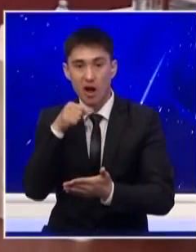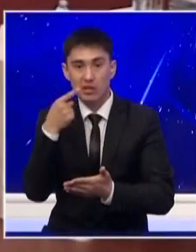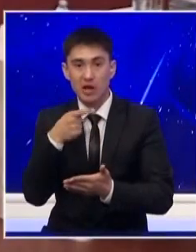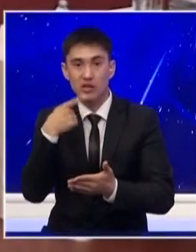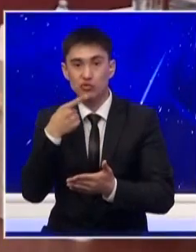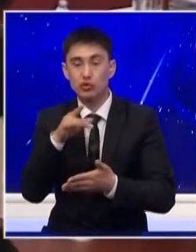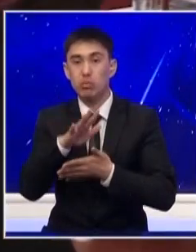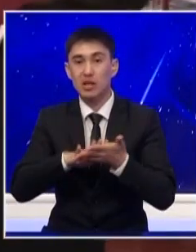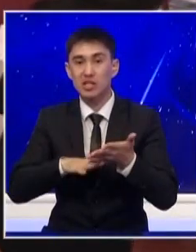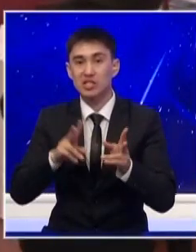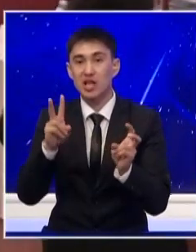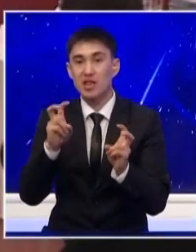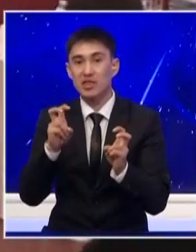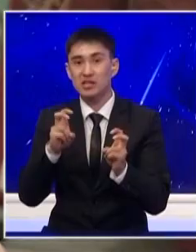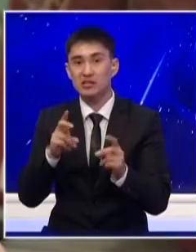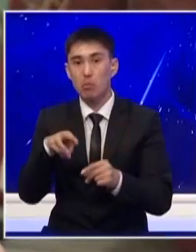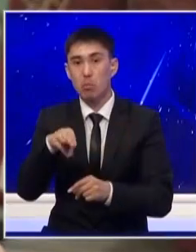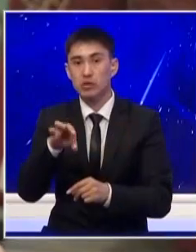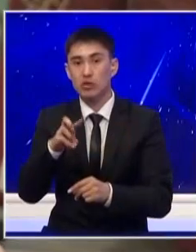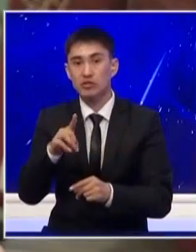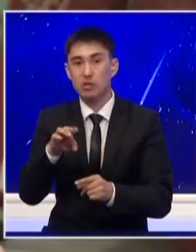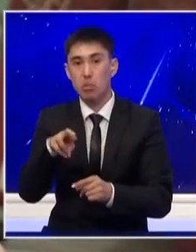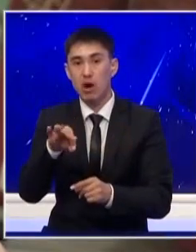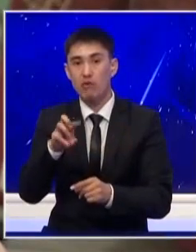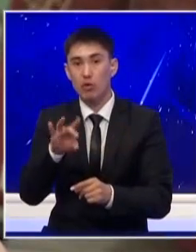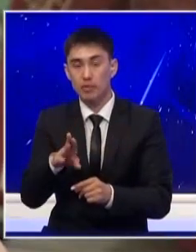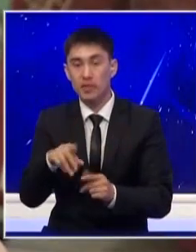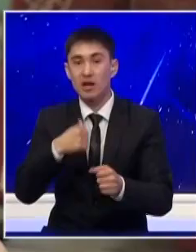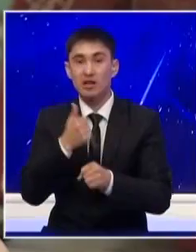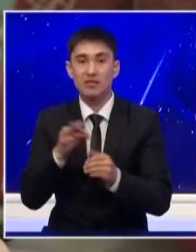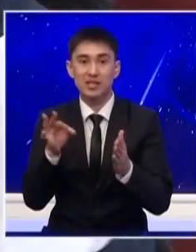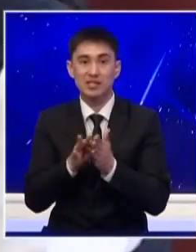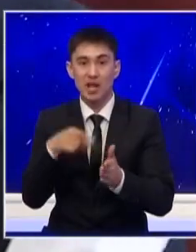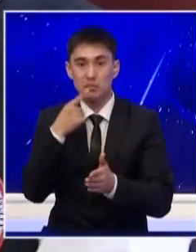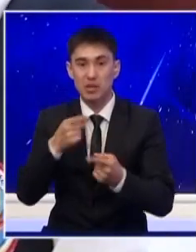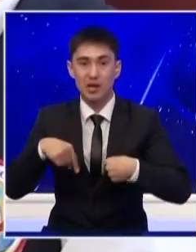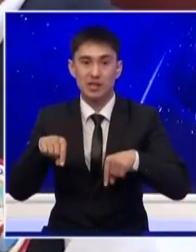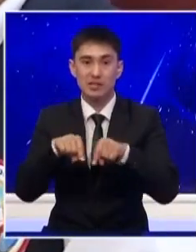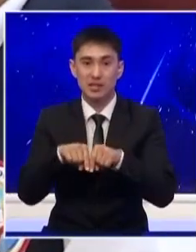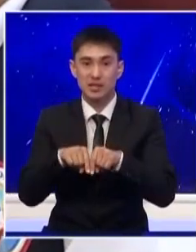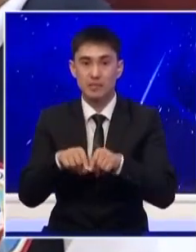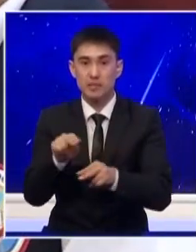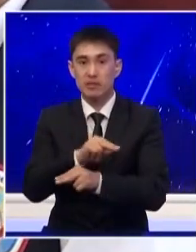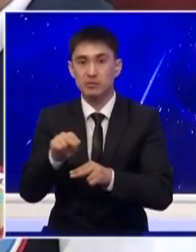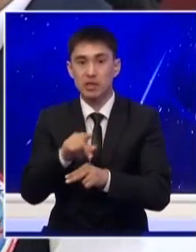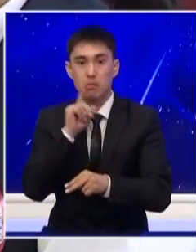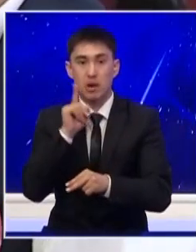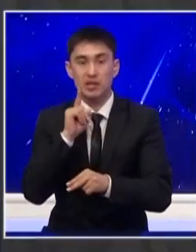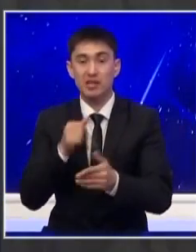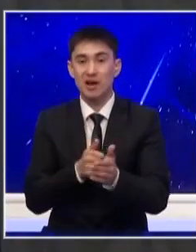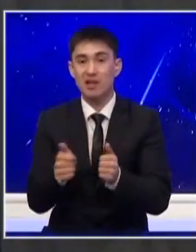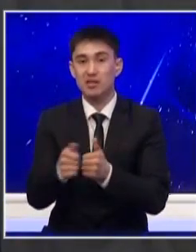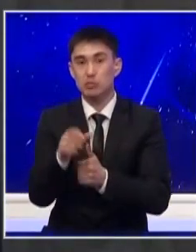озвучили продолжение текстов, пословиц и поговорок. Главная цель, отметили организаторы, — воспитание молодых